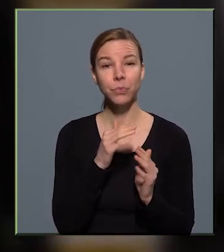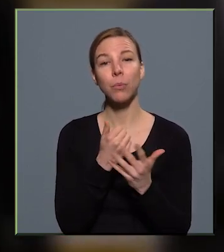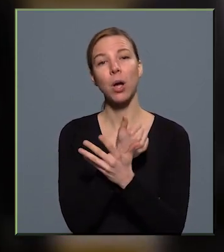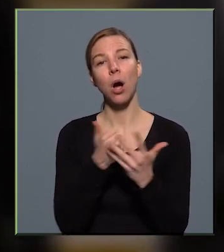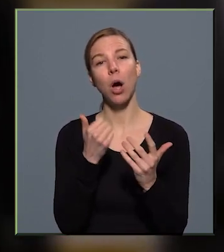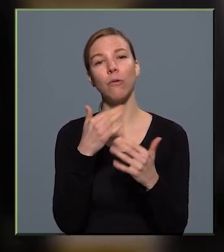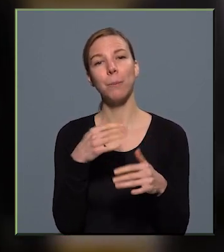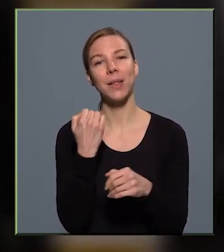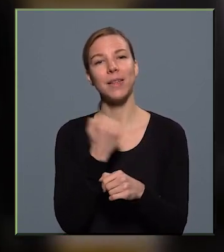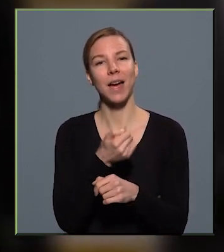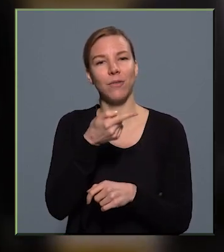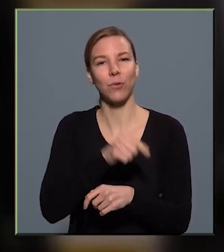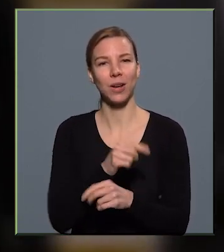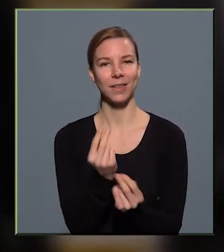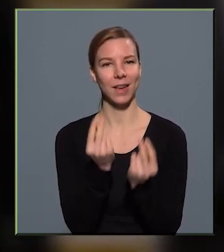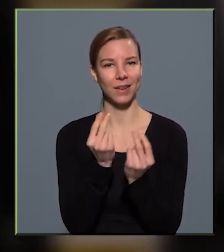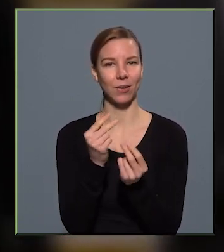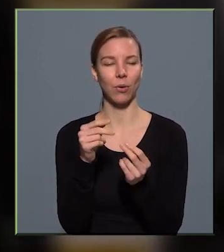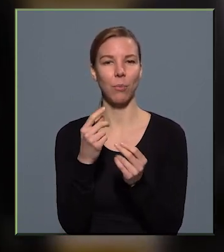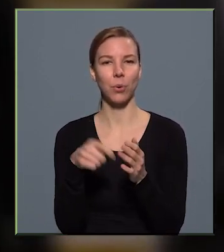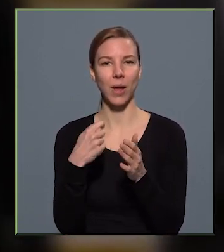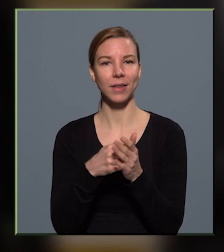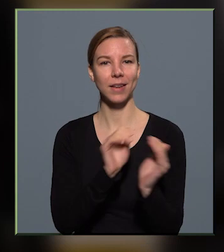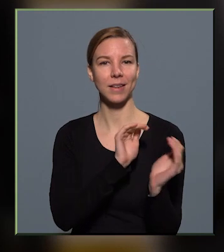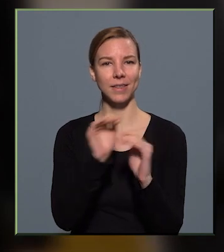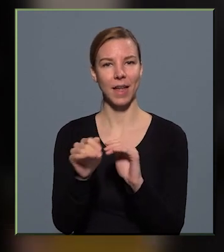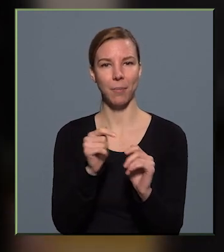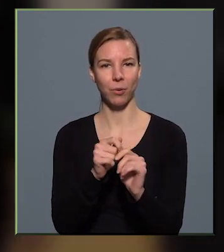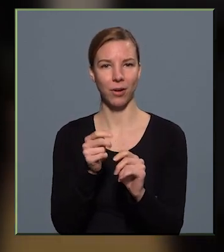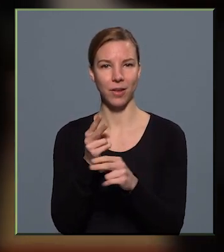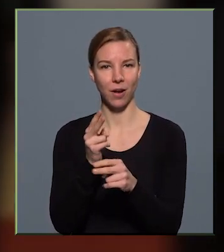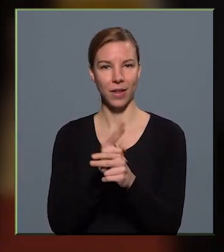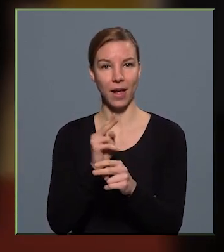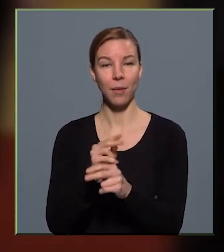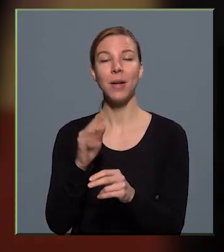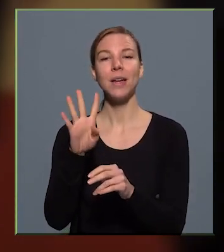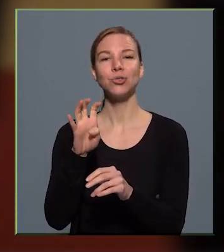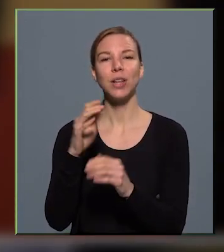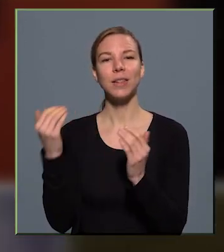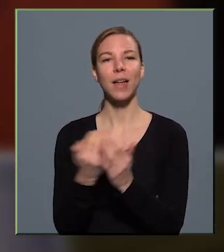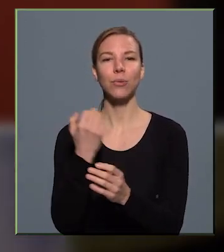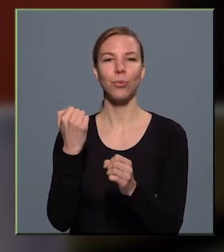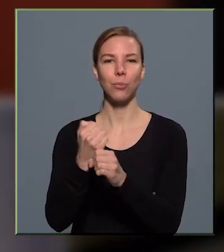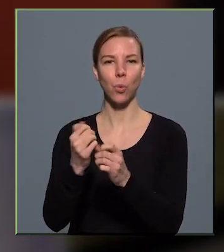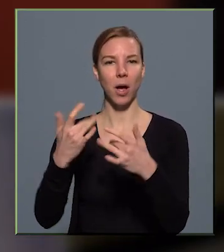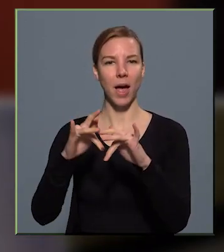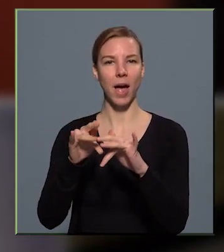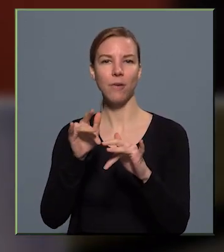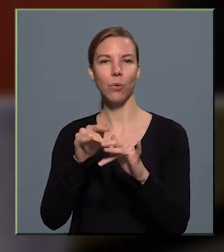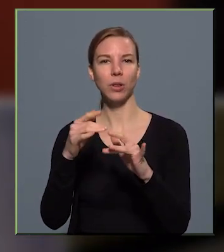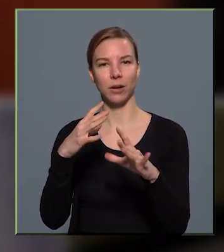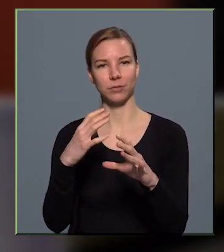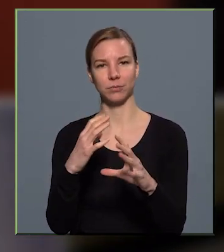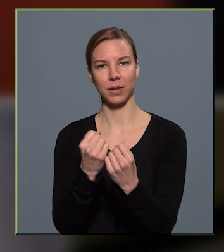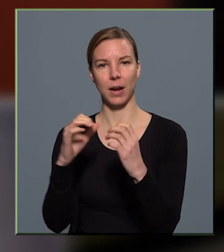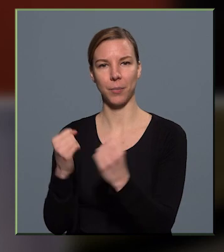5,6 milliárd forinttal támogatja, így segítve 400 új munkahely létrejöttét. Szijjártó Péter emlékeztetett arra, hogy az